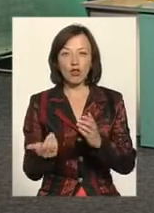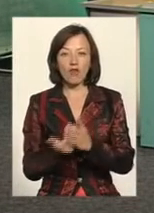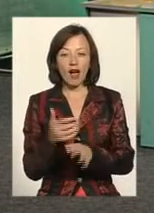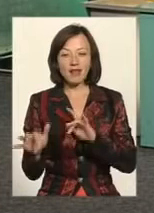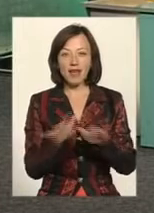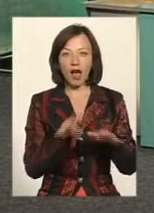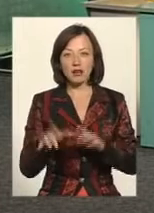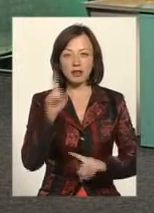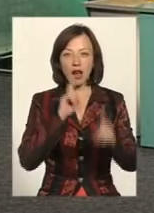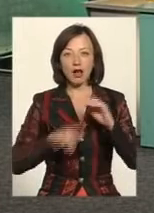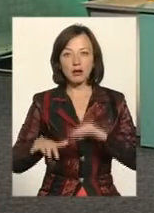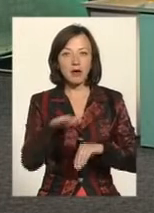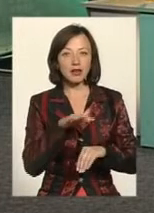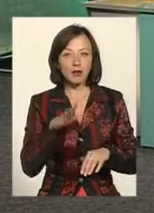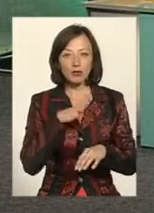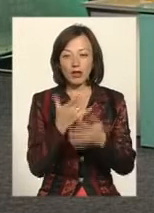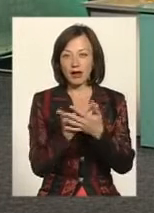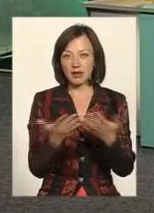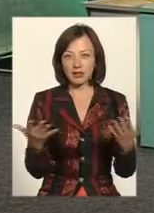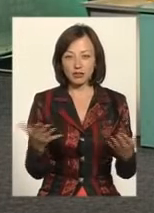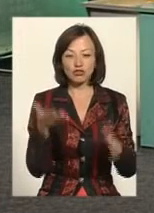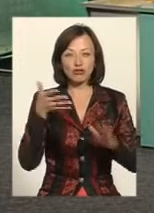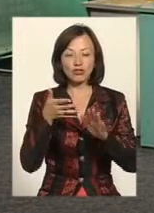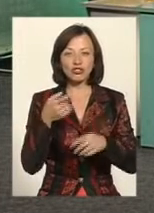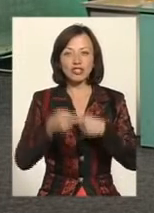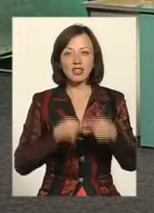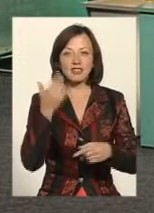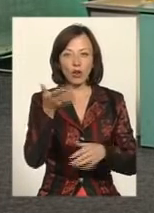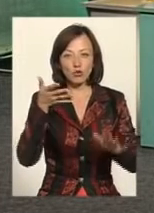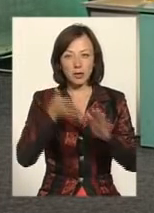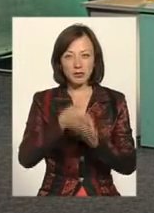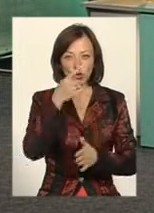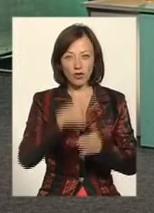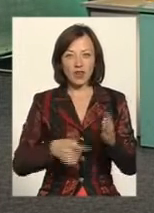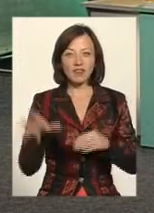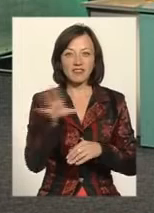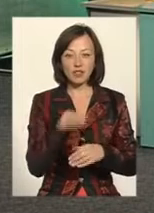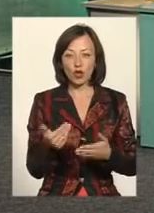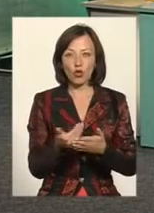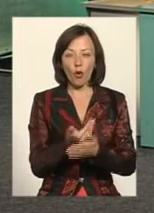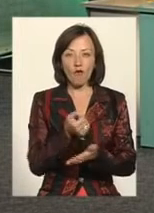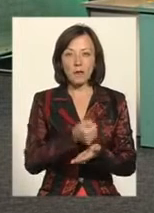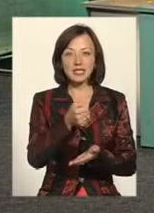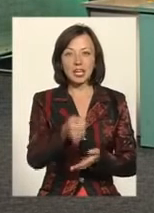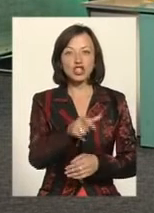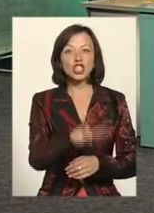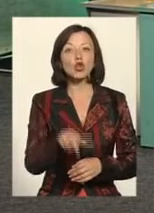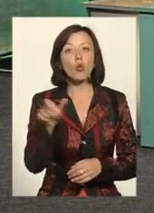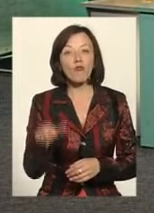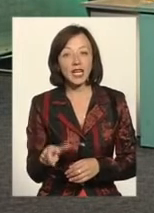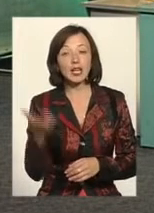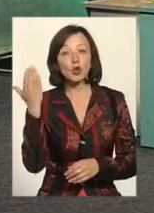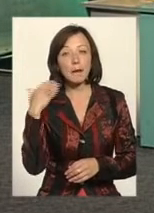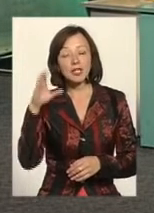неоднозначною. Через вашу призму довіри мали пройти чи не всі новопризначені чиновники? І тоді до вас прислухались чи ні?